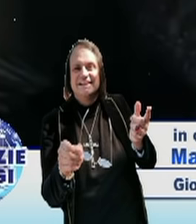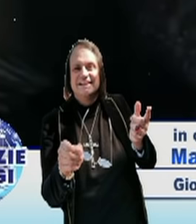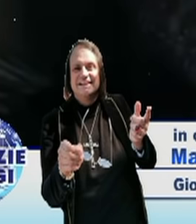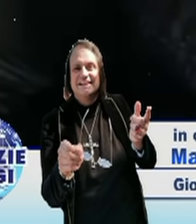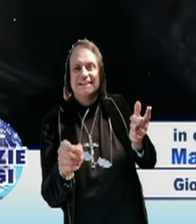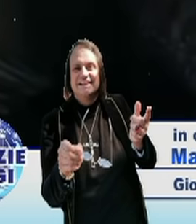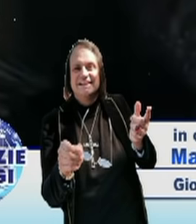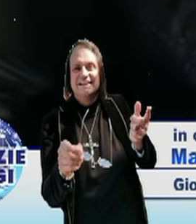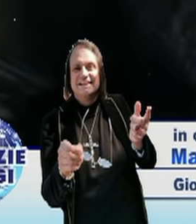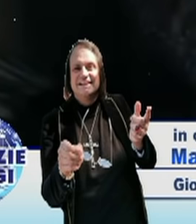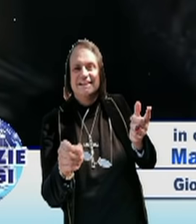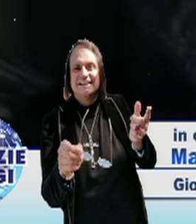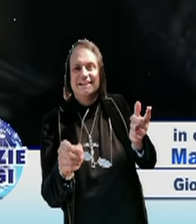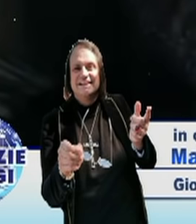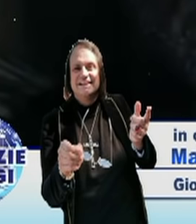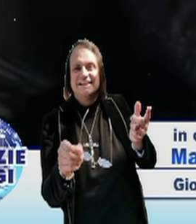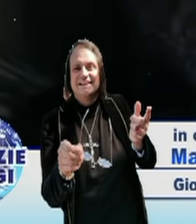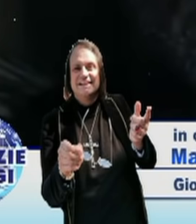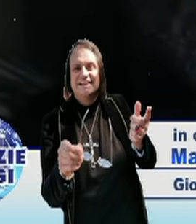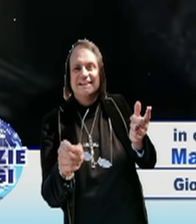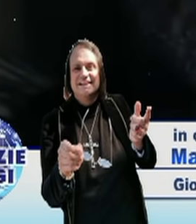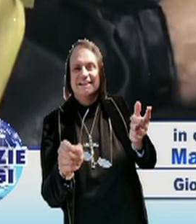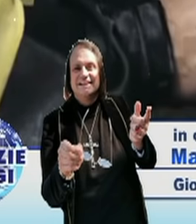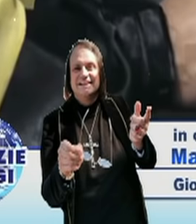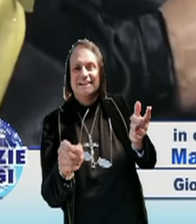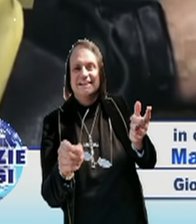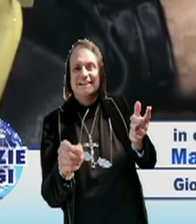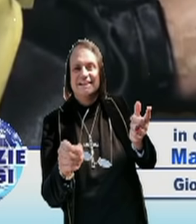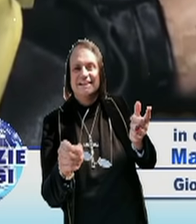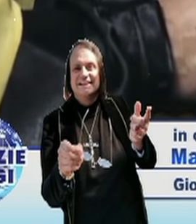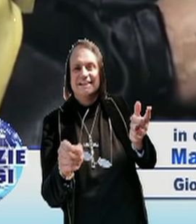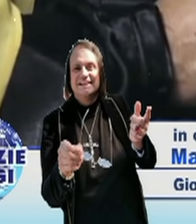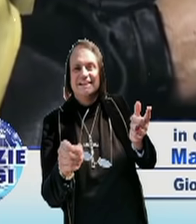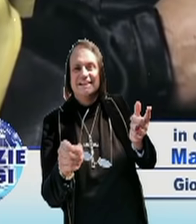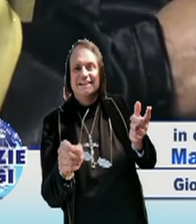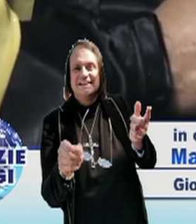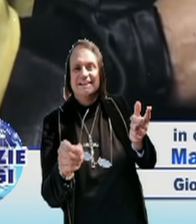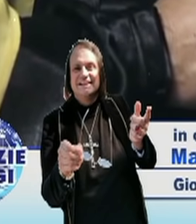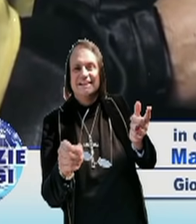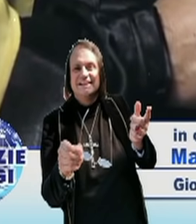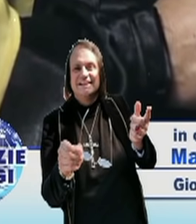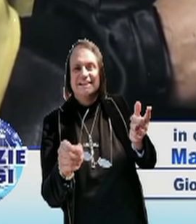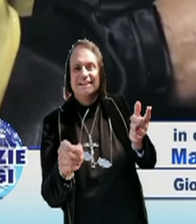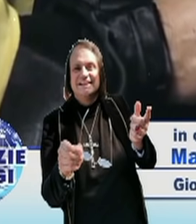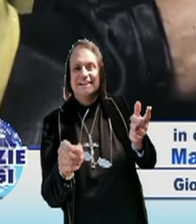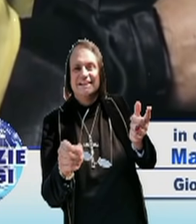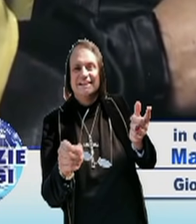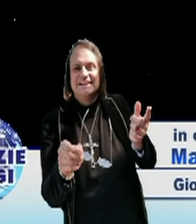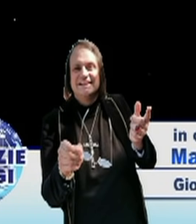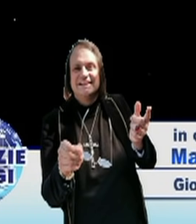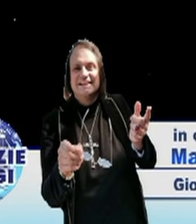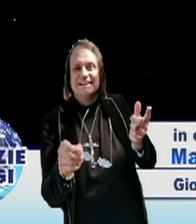78esima mostra d'arte cinematografica di Venezia lo scorso 8 settembre all'International Starlight Cinema Award, che è un